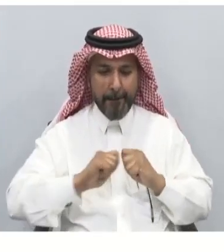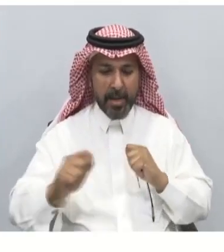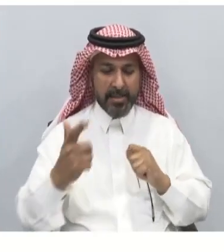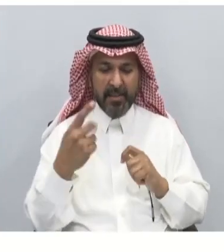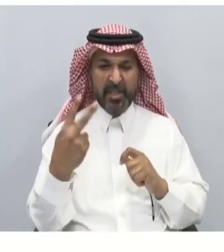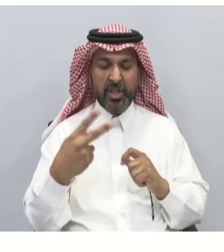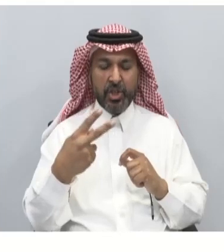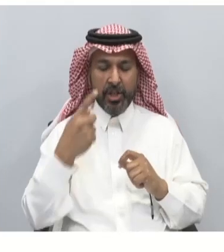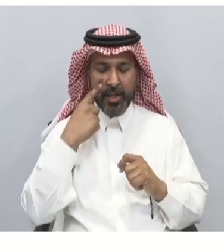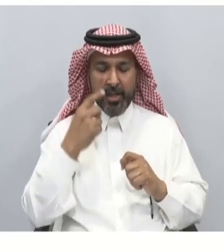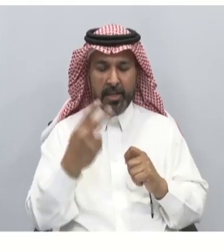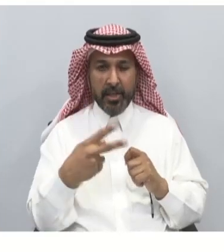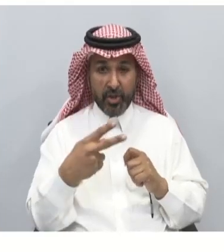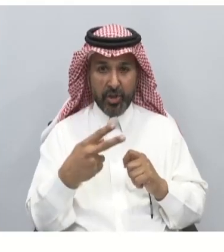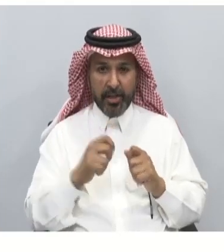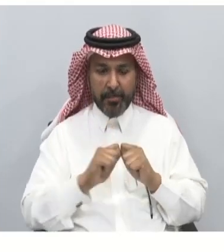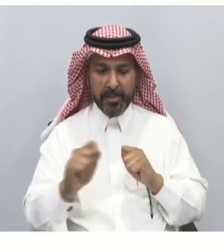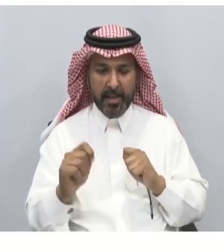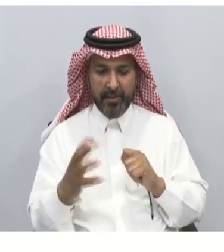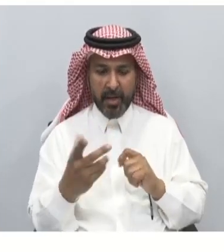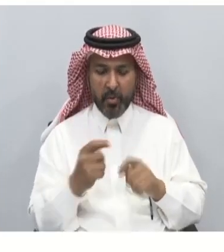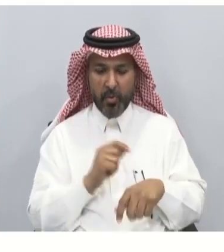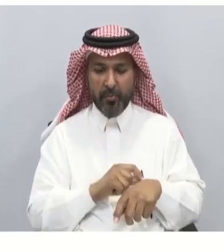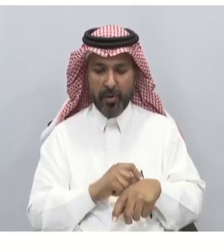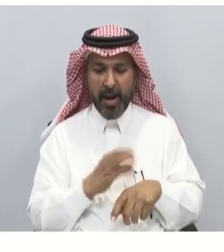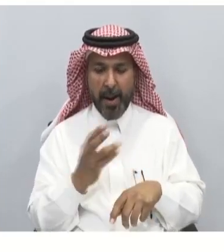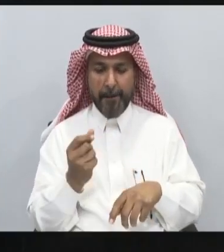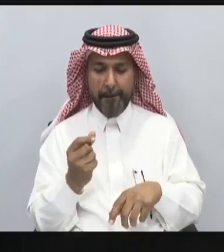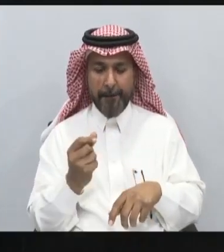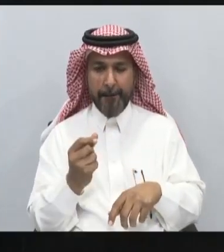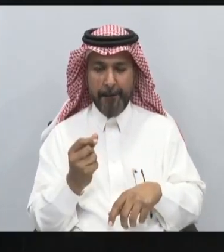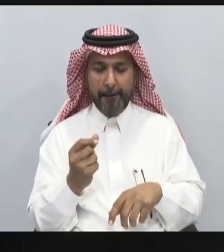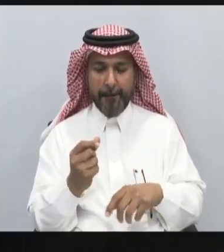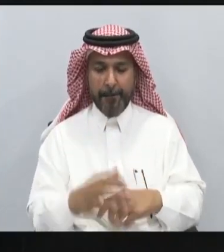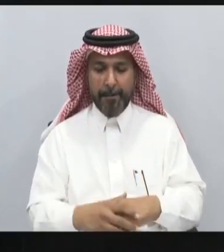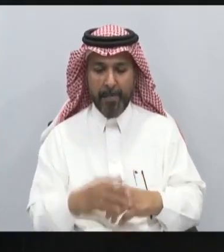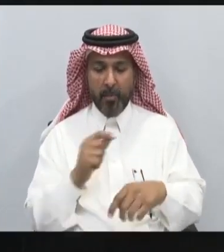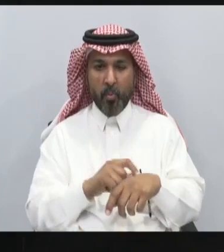لقطع مسافة 111 كيلومتر؟ طبعا قطع 20 كيلومتر في أول ساعة،